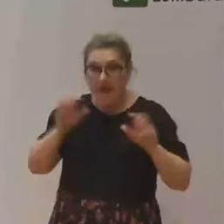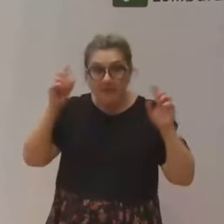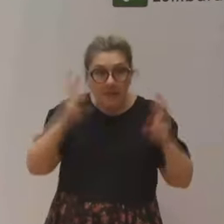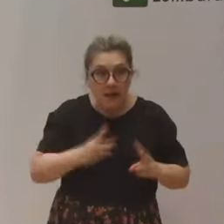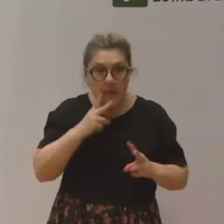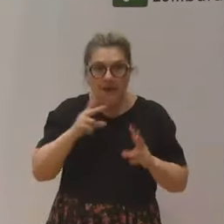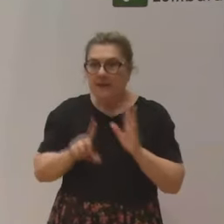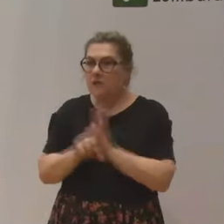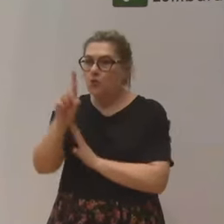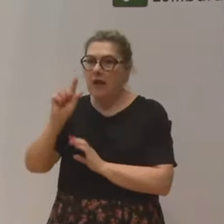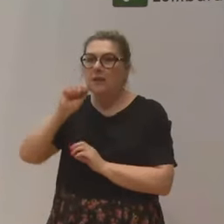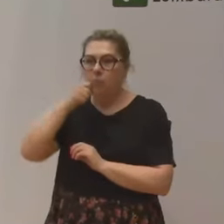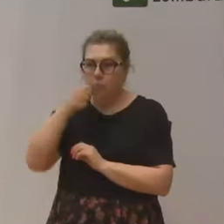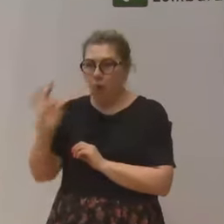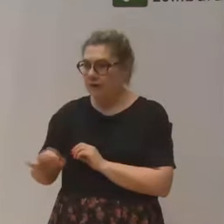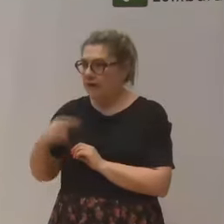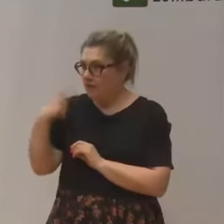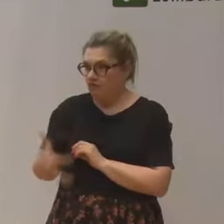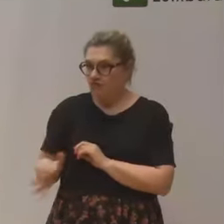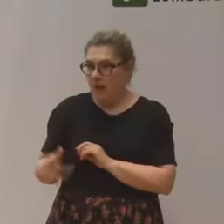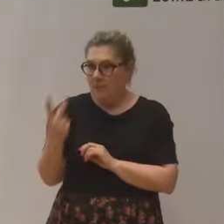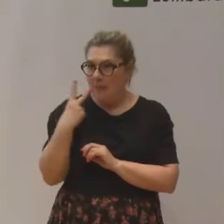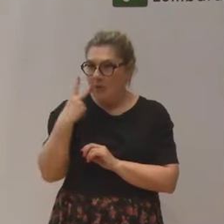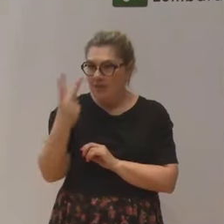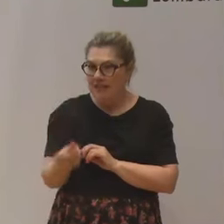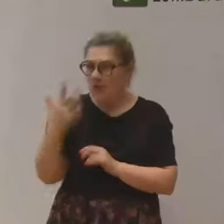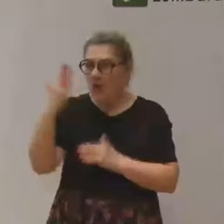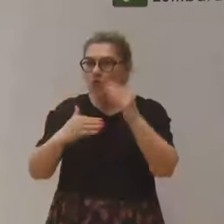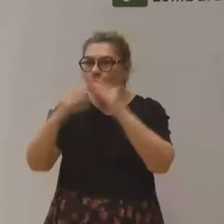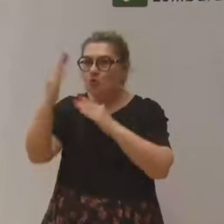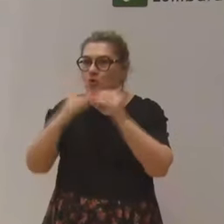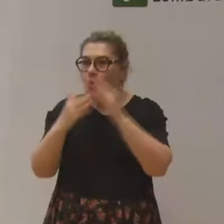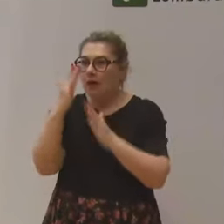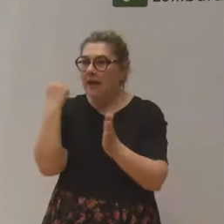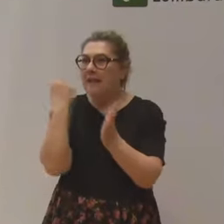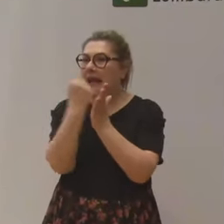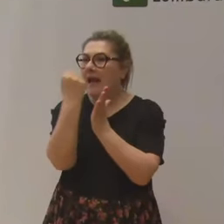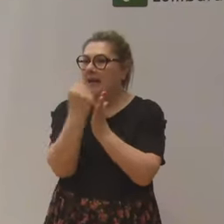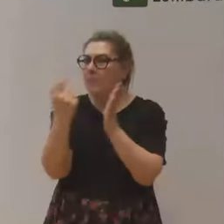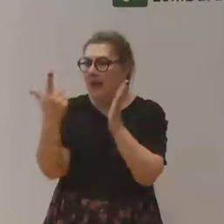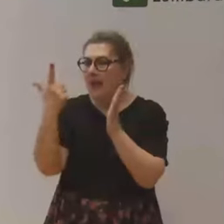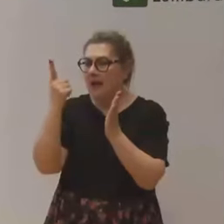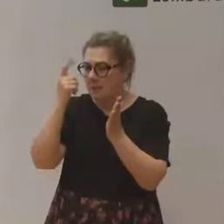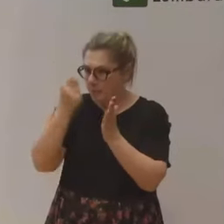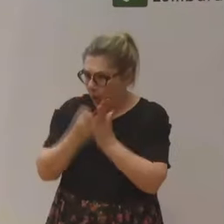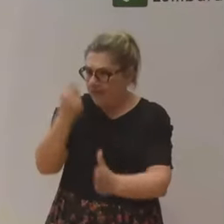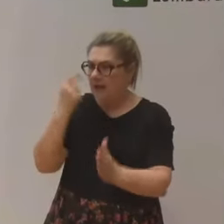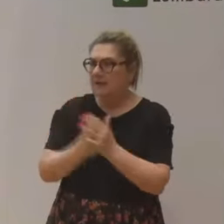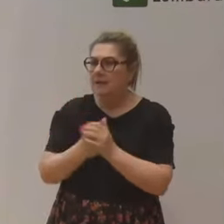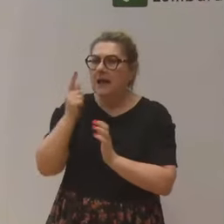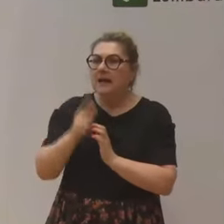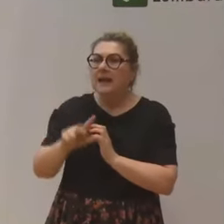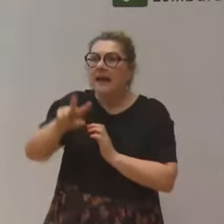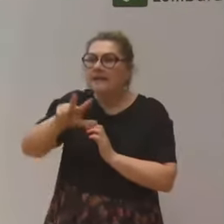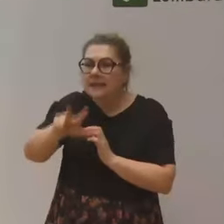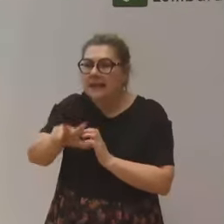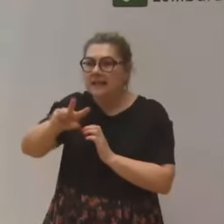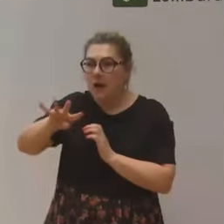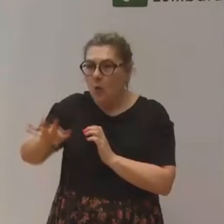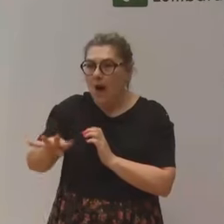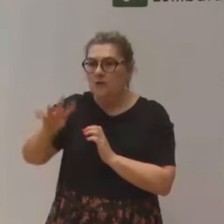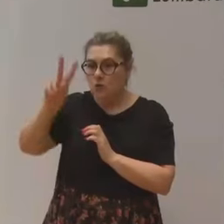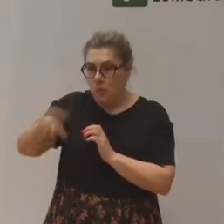buoni risultati. Lo ha dato nella costruzione di alcune delibere importanti, a partire dalla 3404